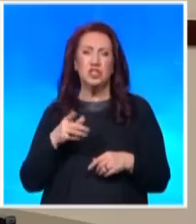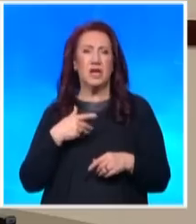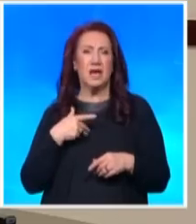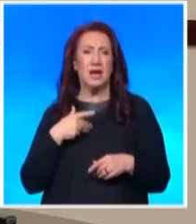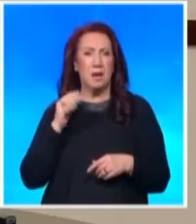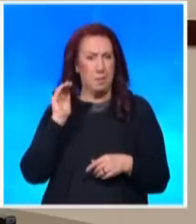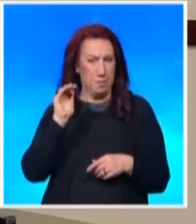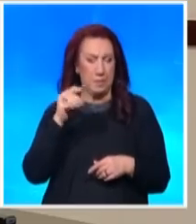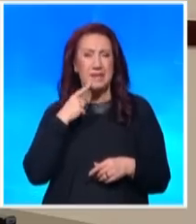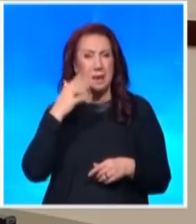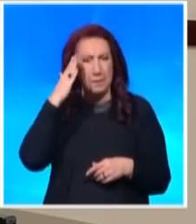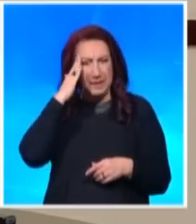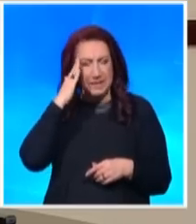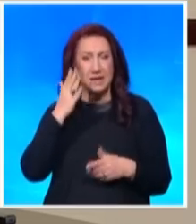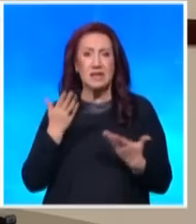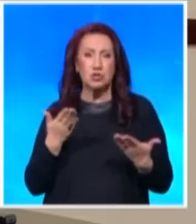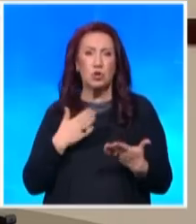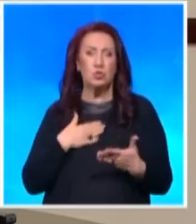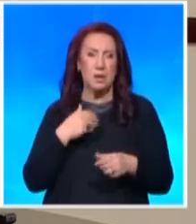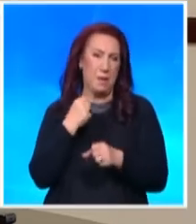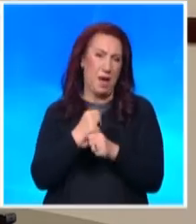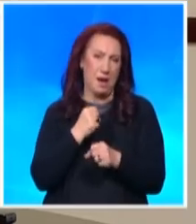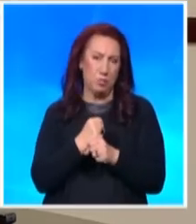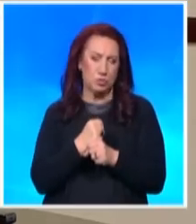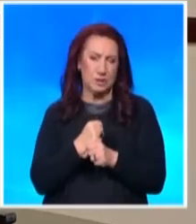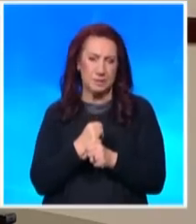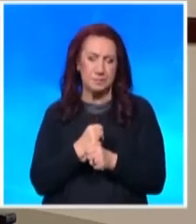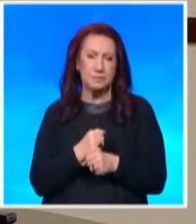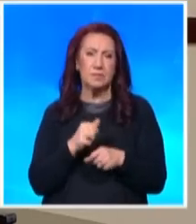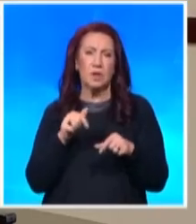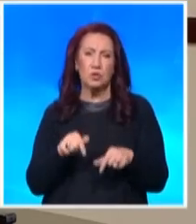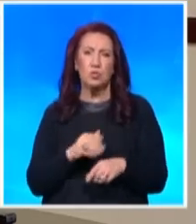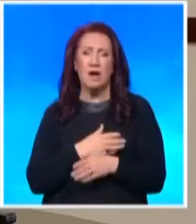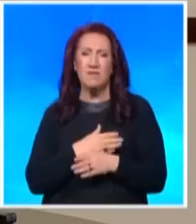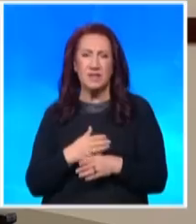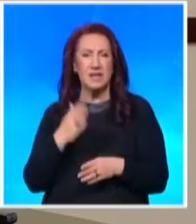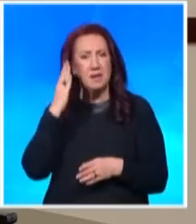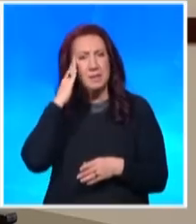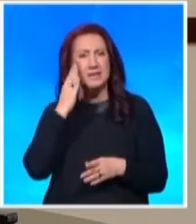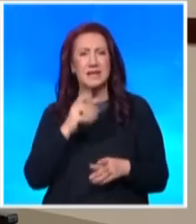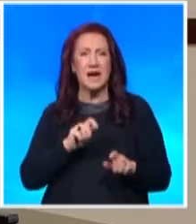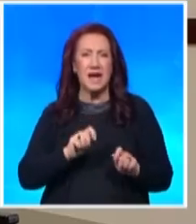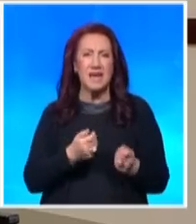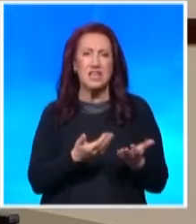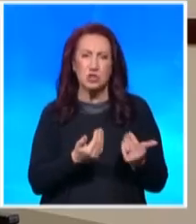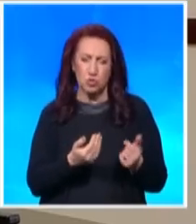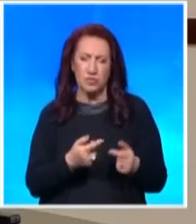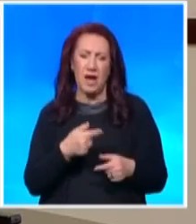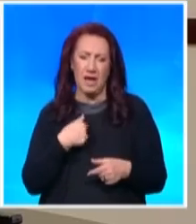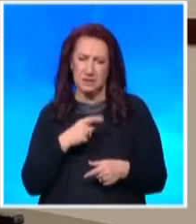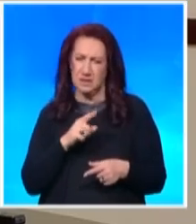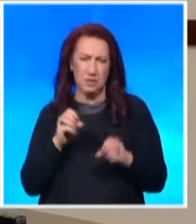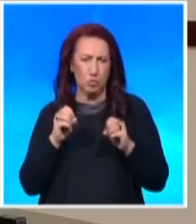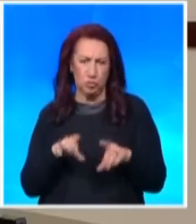За съжаление, тук министърът винаги е бил подлаган на изнудване, което аз не съм допуснал и вярвам, че Найден Тодоров също няма да